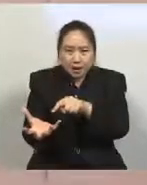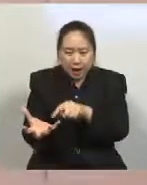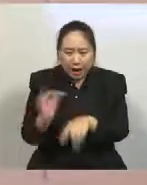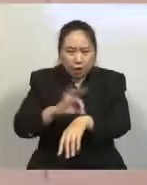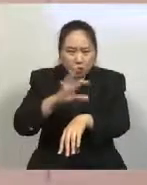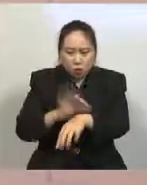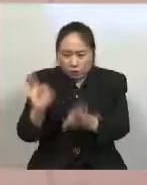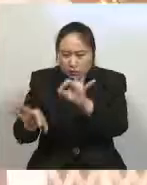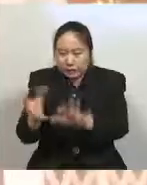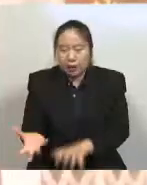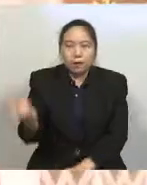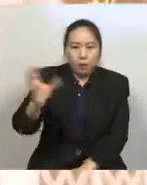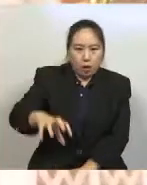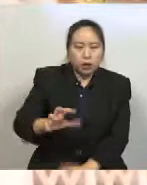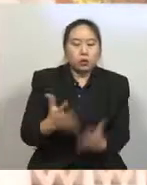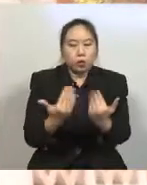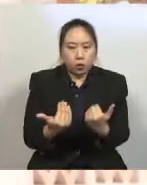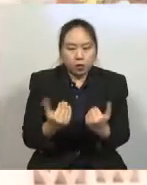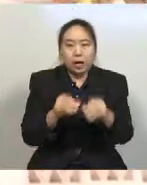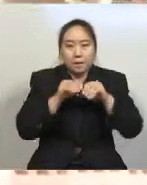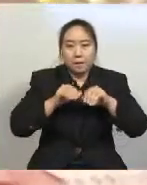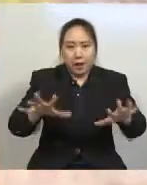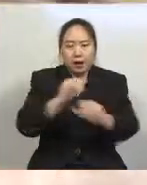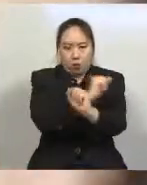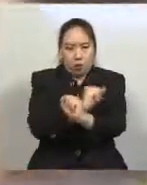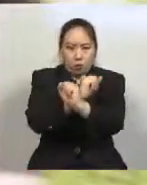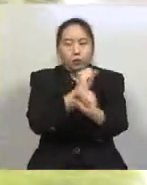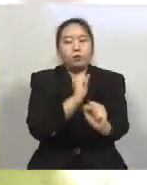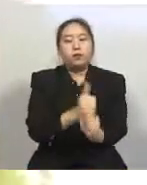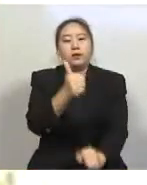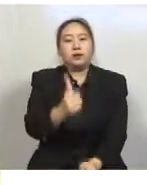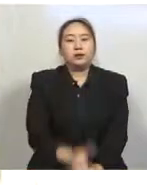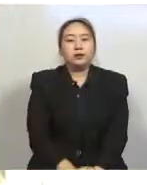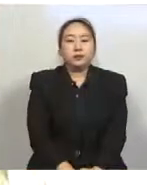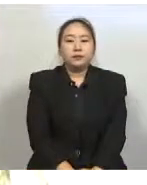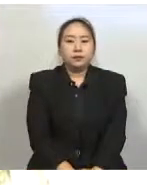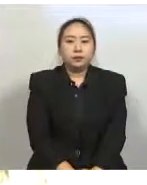ยืนยันว่าขณะนี้ยังสามารถควบคุมการแพร่ระบาดของโรคได้ครับ